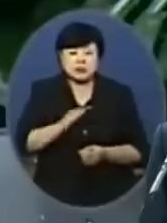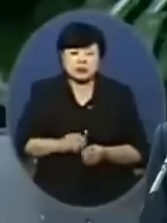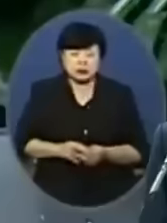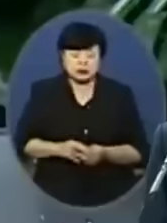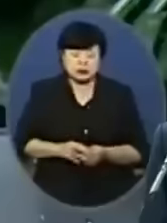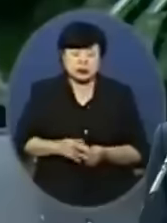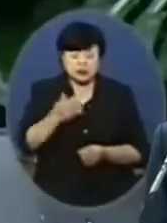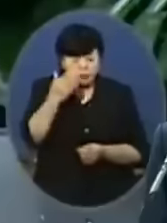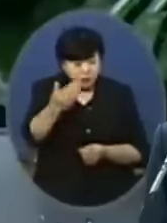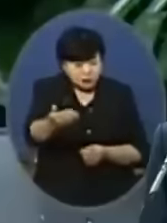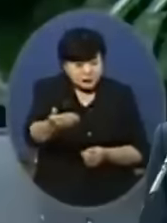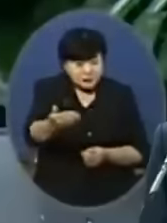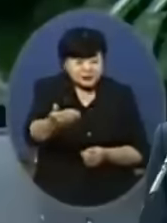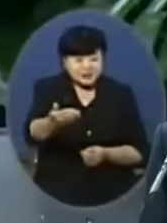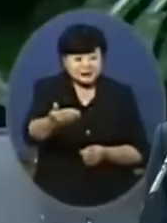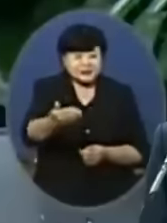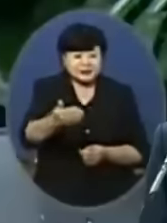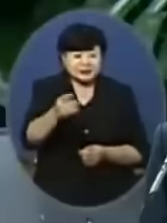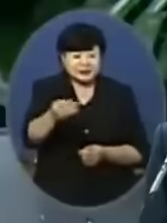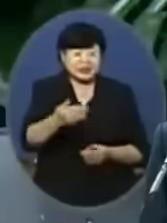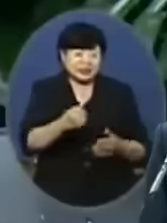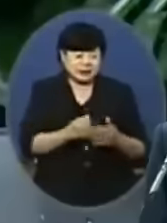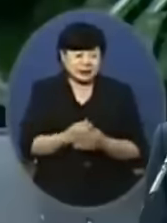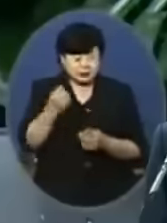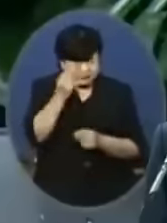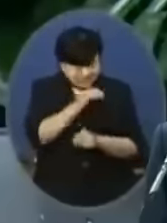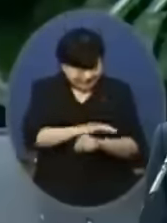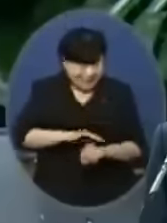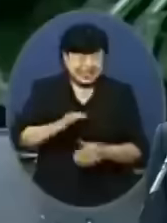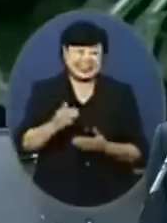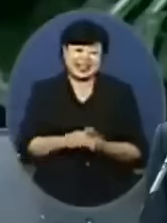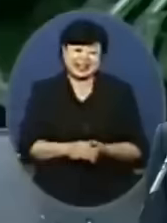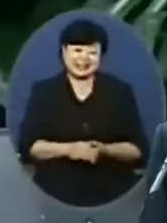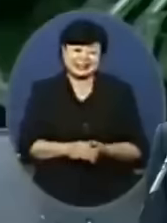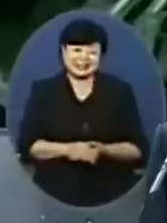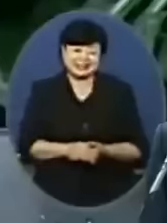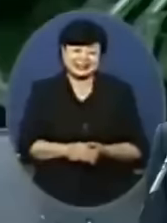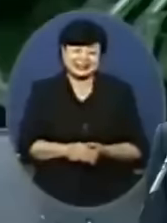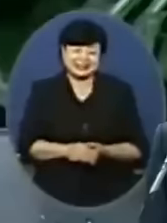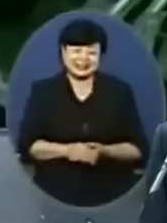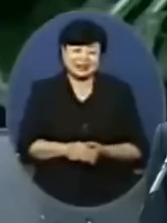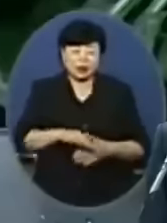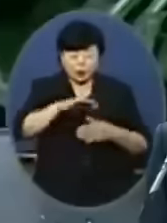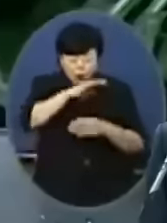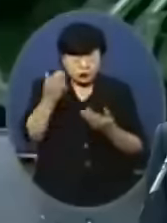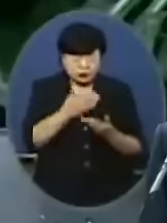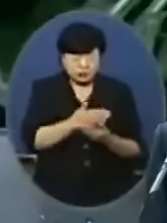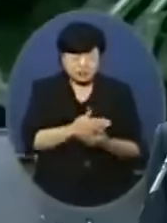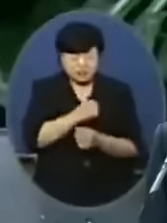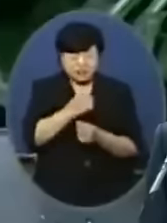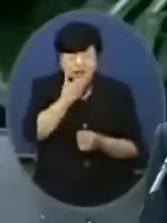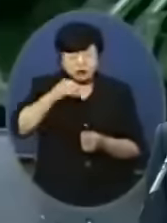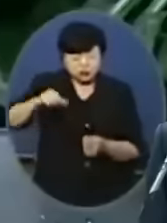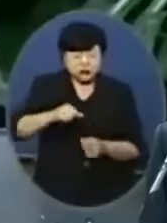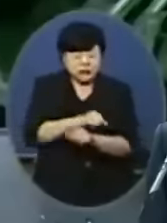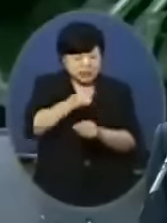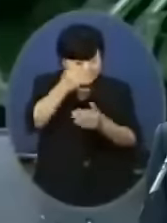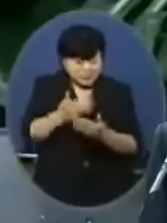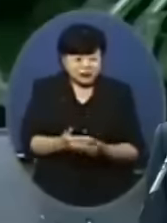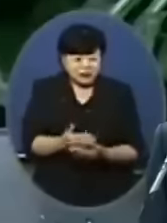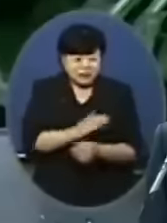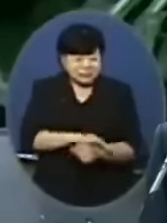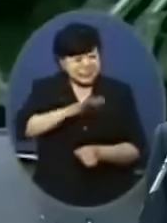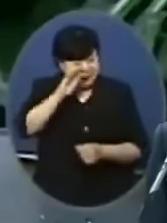붙었습니다. 너는 내 때문에 영혼이 잘 된다. 범사가 저주에서 해방되어서 잘